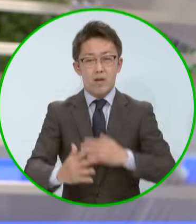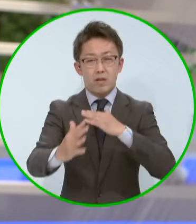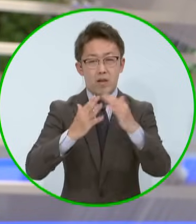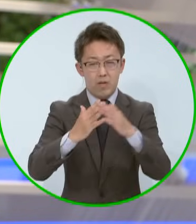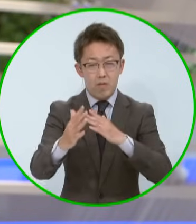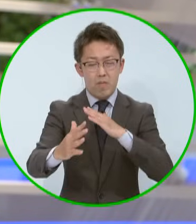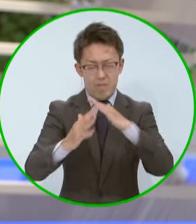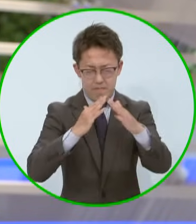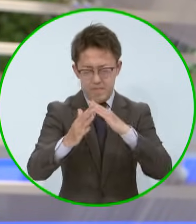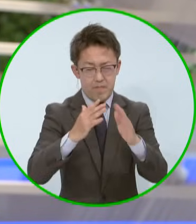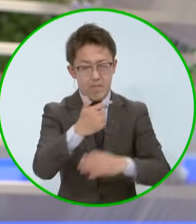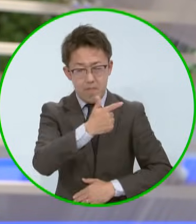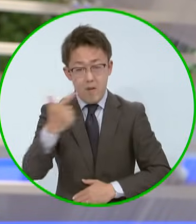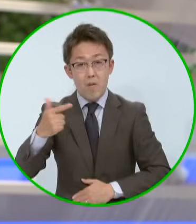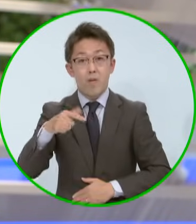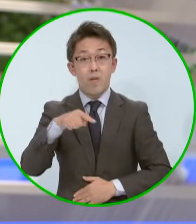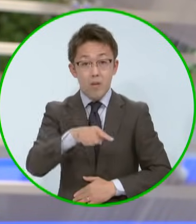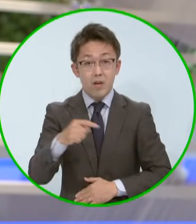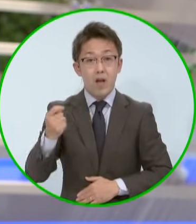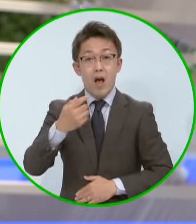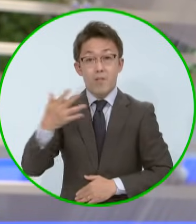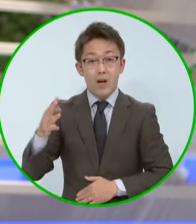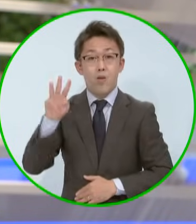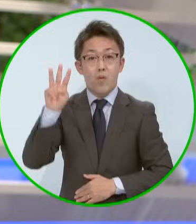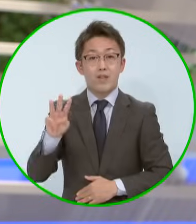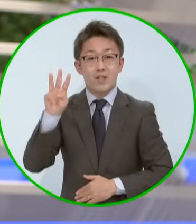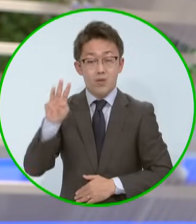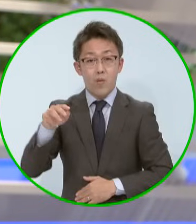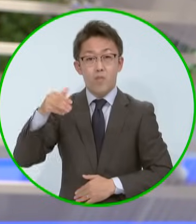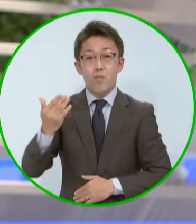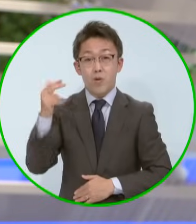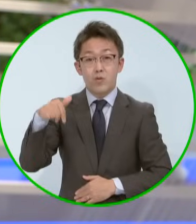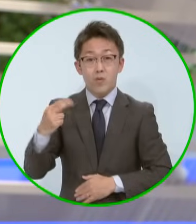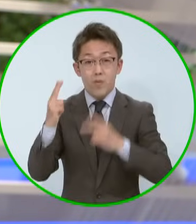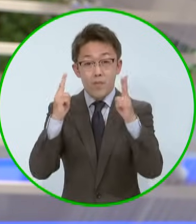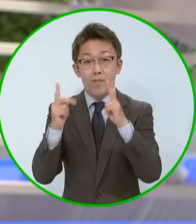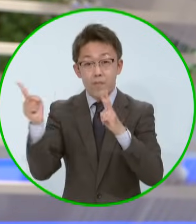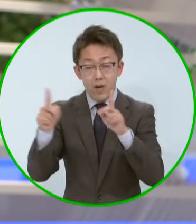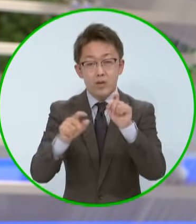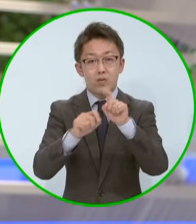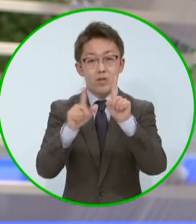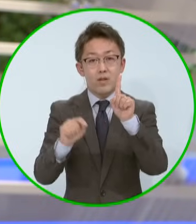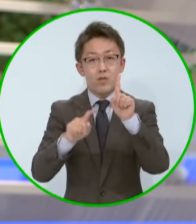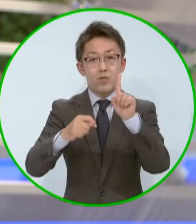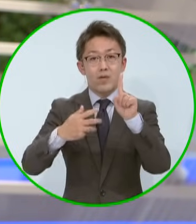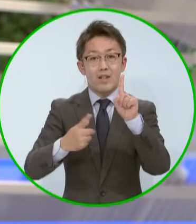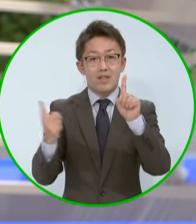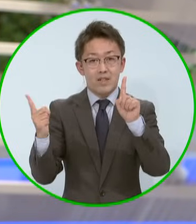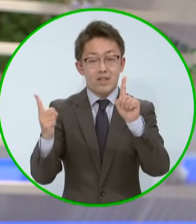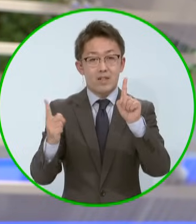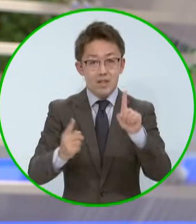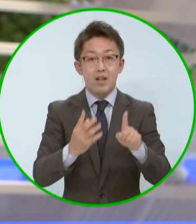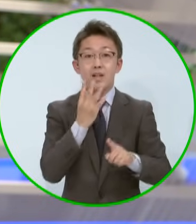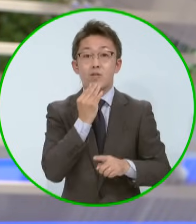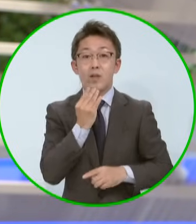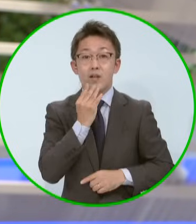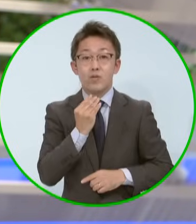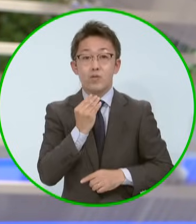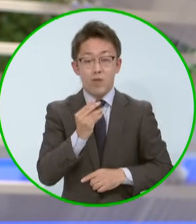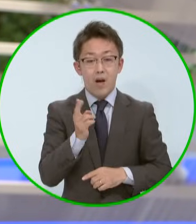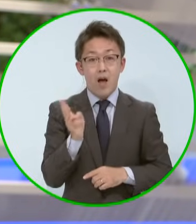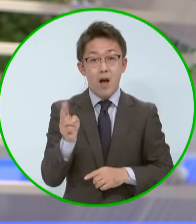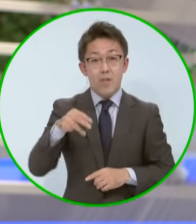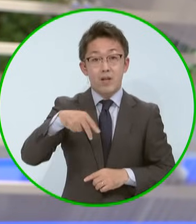戦闘が激化する中アメリカのワシントンポストは18日イスラエルとハマスが5日間の戦闘